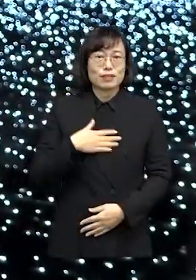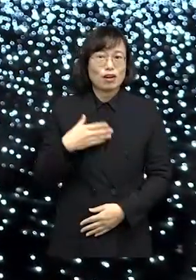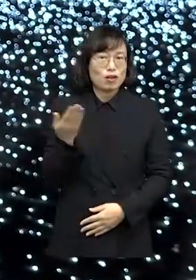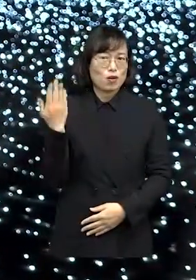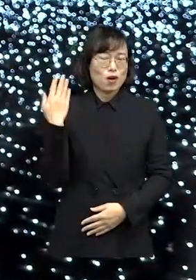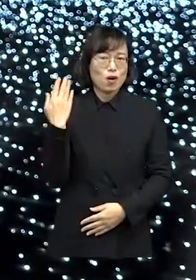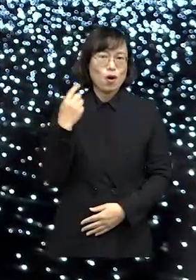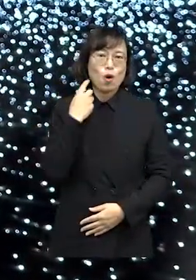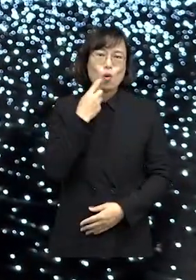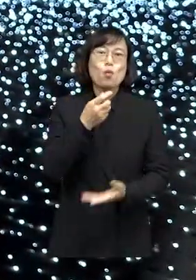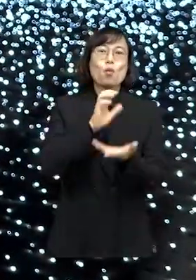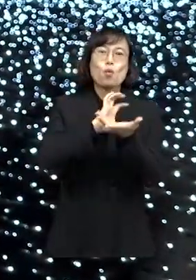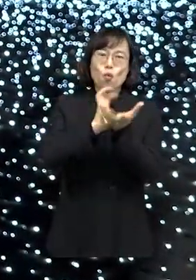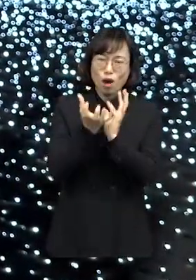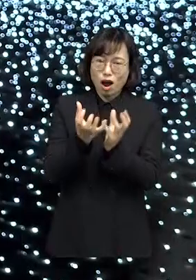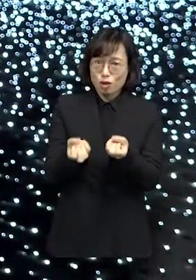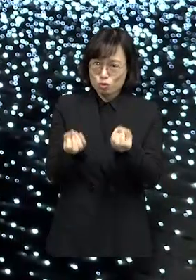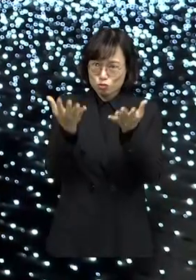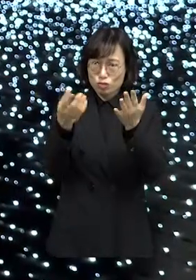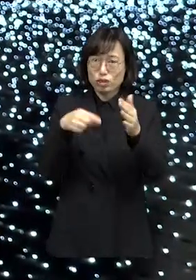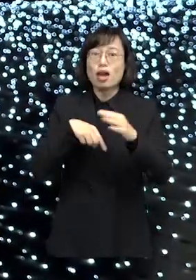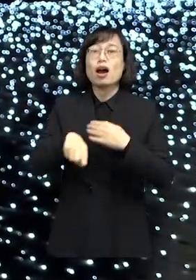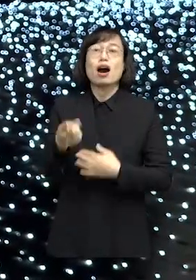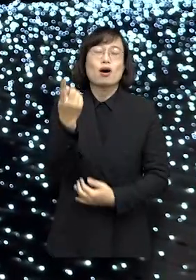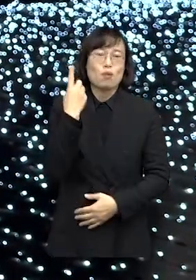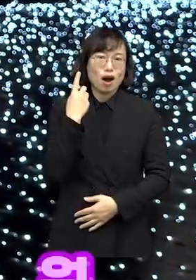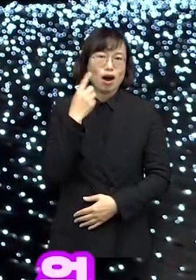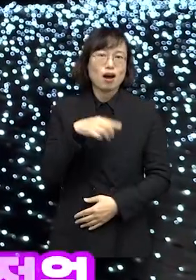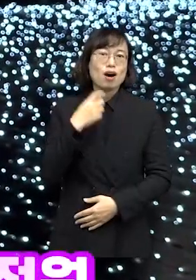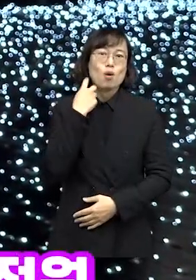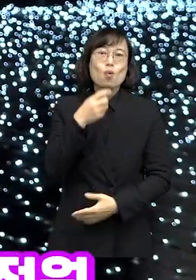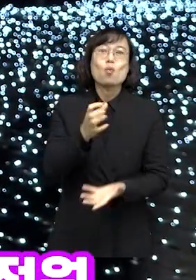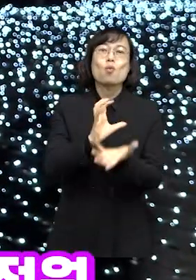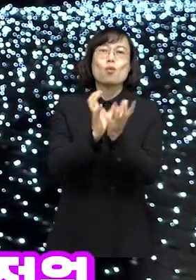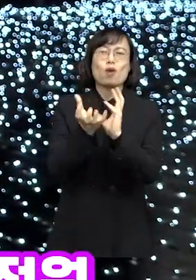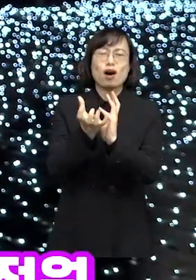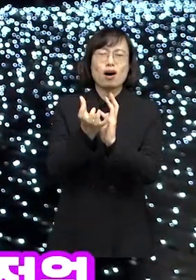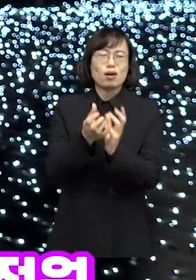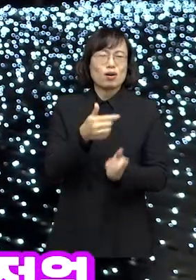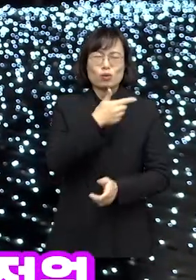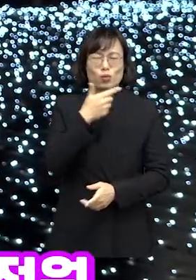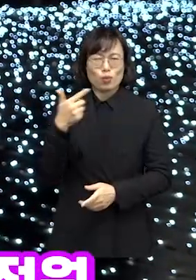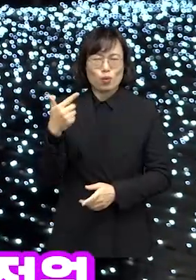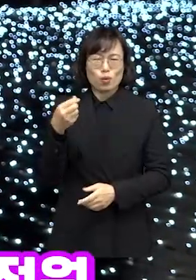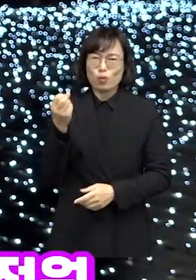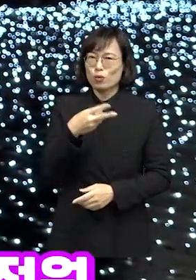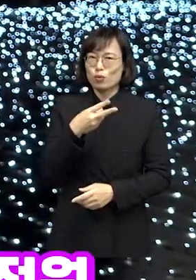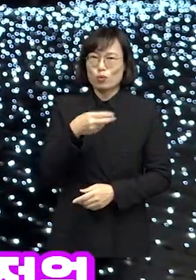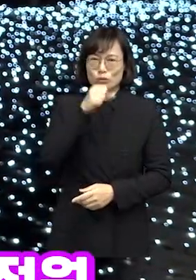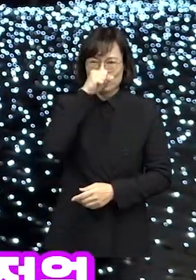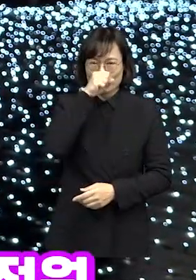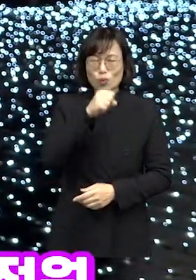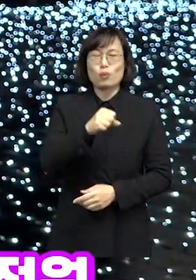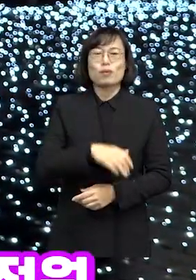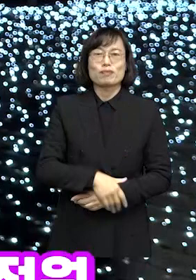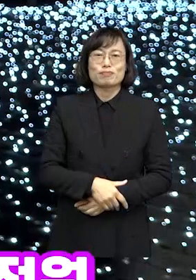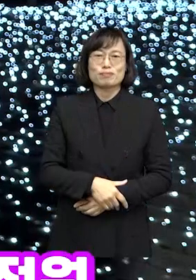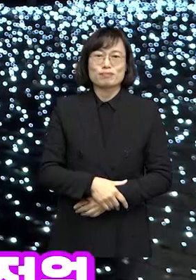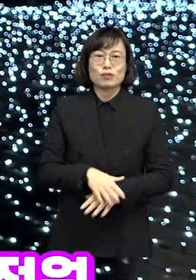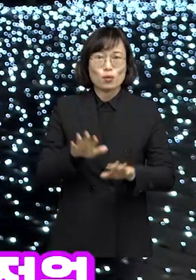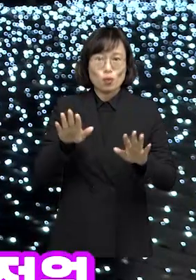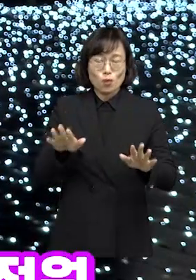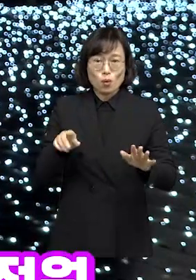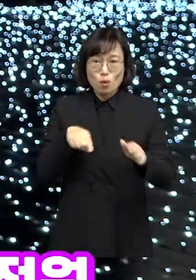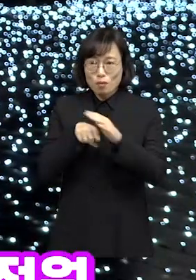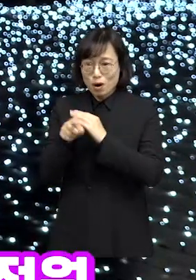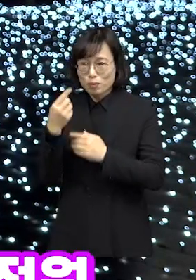제가 지난달에 양산 국화향연에 다녀왔잖아요. 그때 아주 국화에 푹 빠져서 국화를 다시 보고 싶다고 생각을 했는데